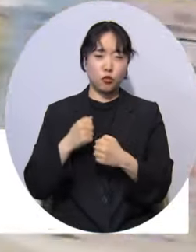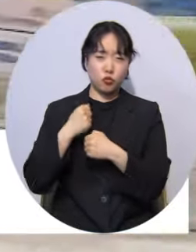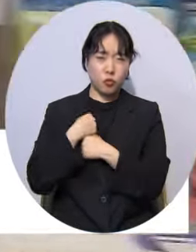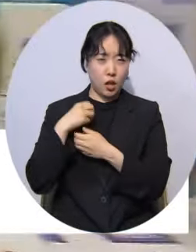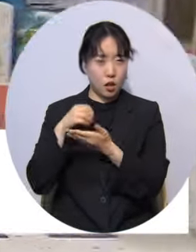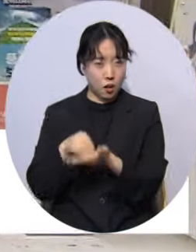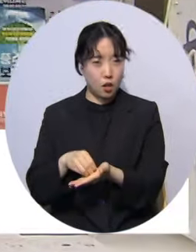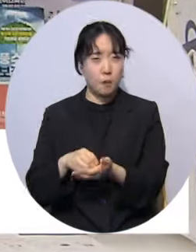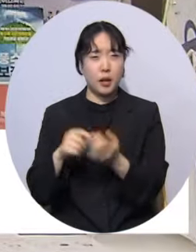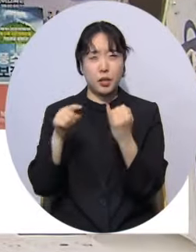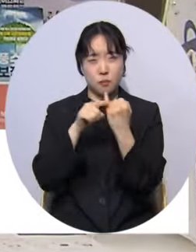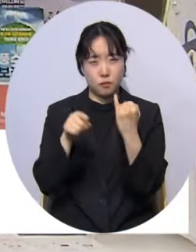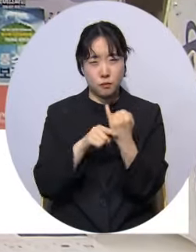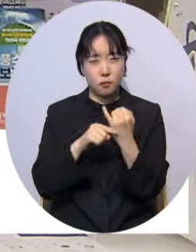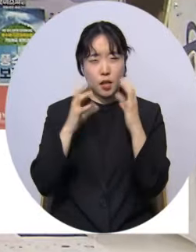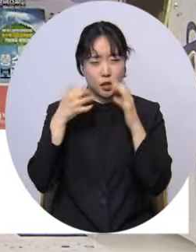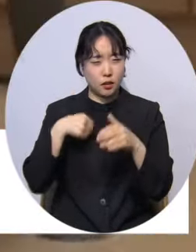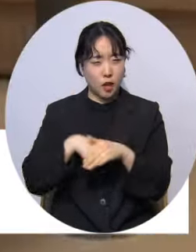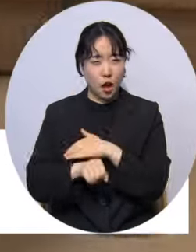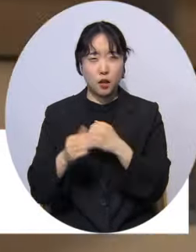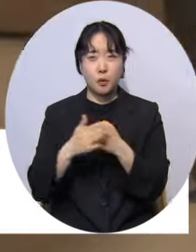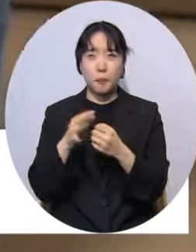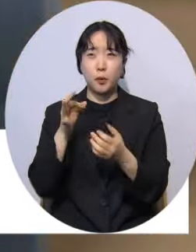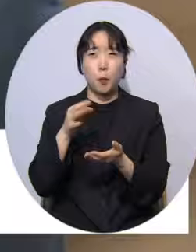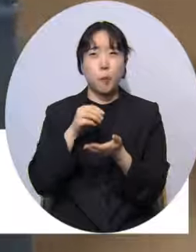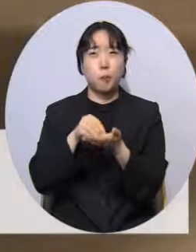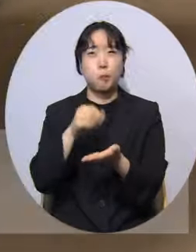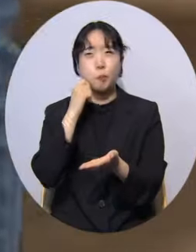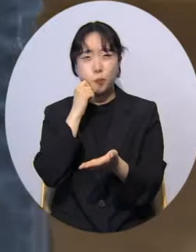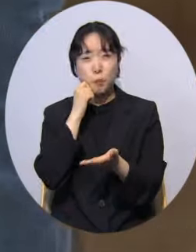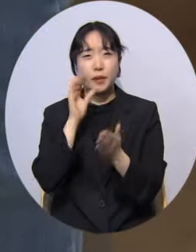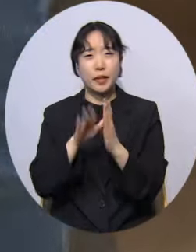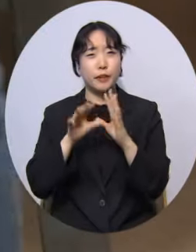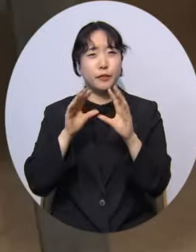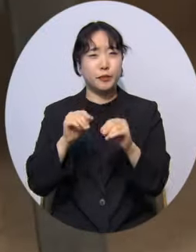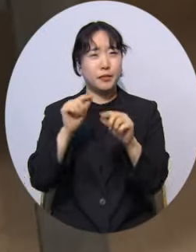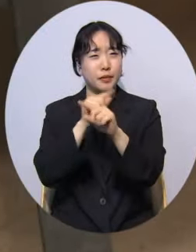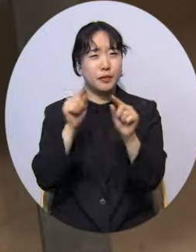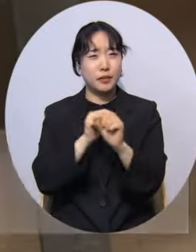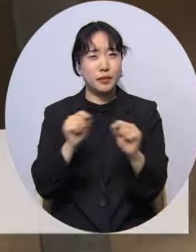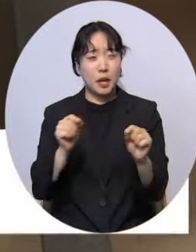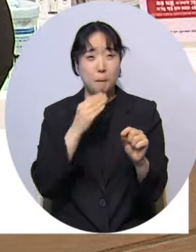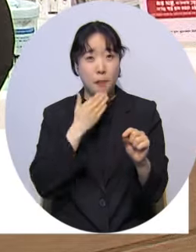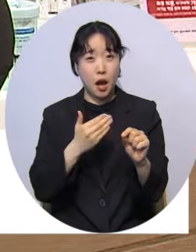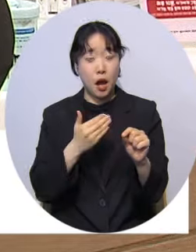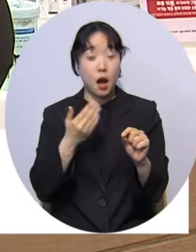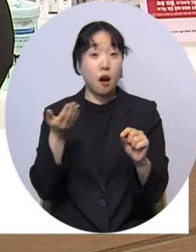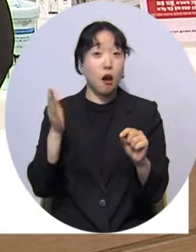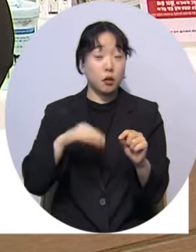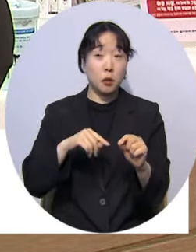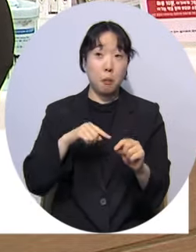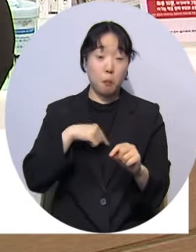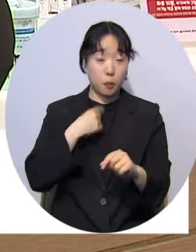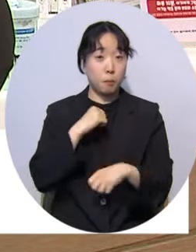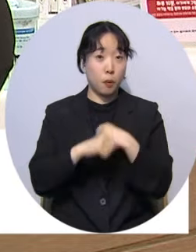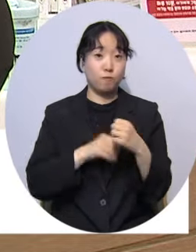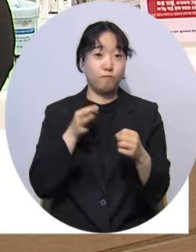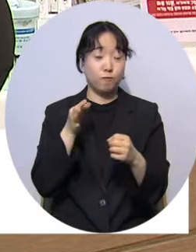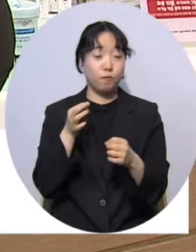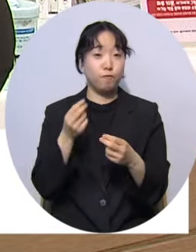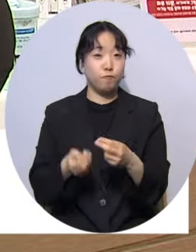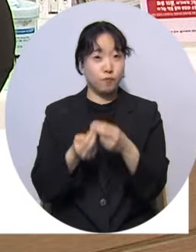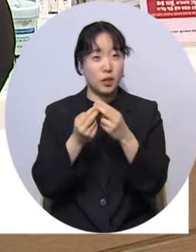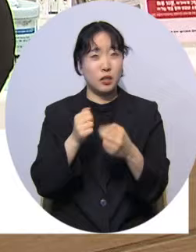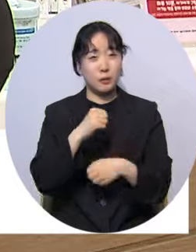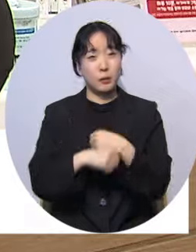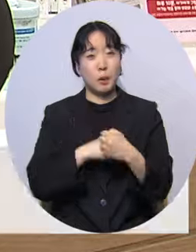적립 중지 기간에도 본인이 원하면 저축을 이어갈 수 있습니다. 가입 신청 기간은 5월 1일부터 21일까지